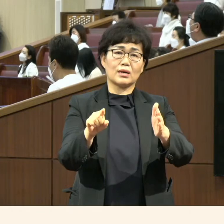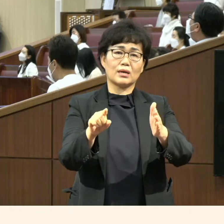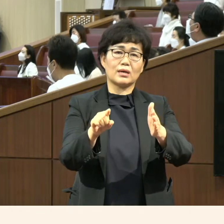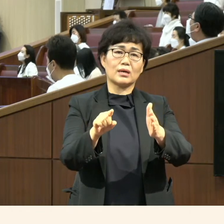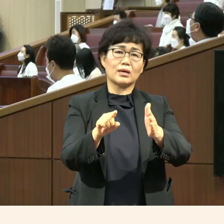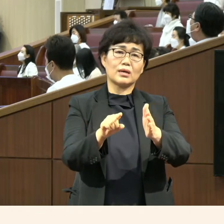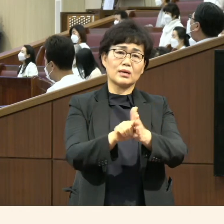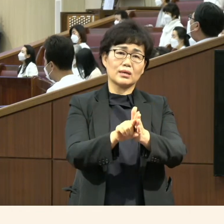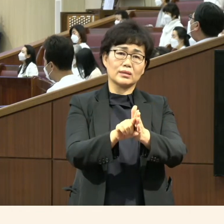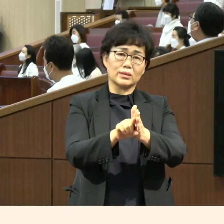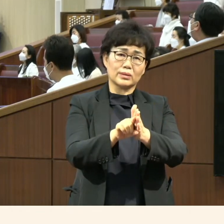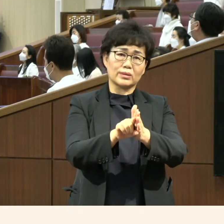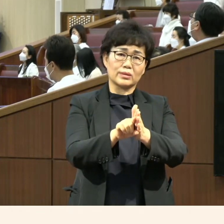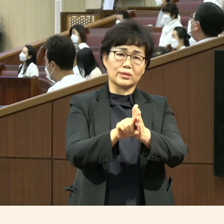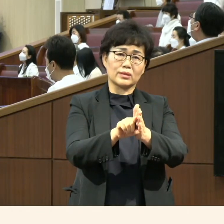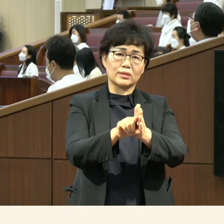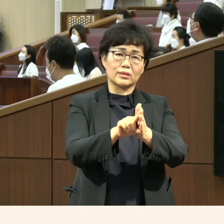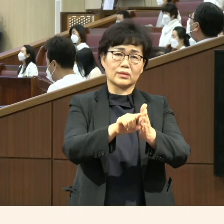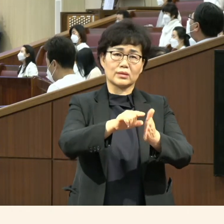위하여